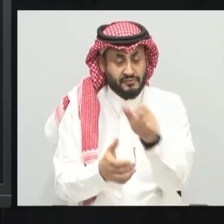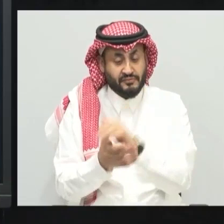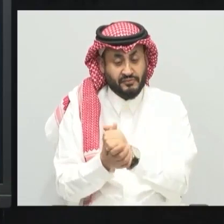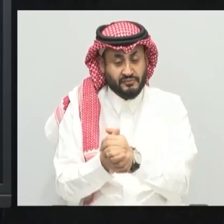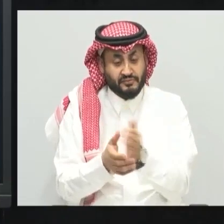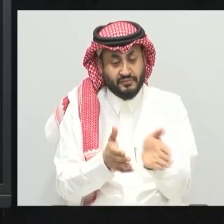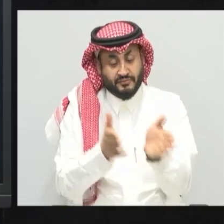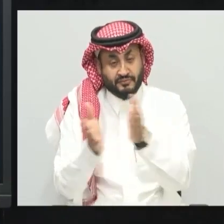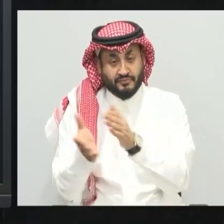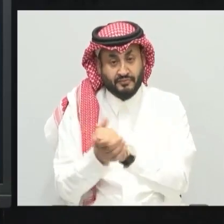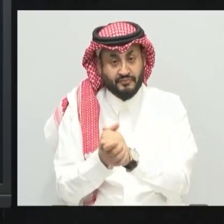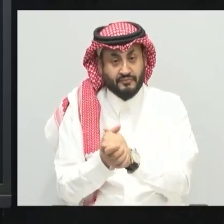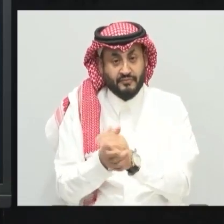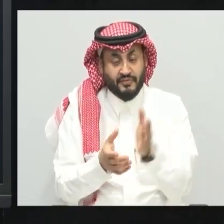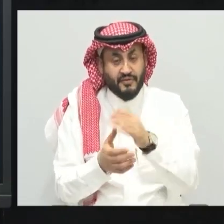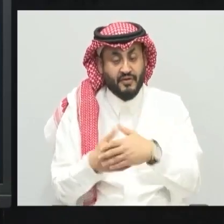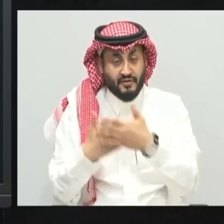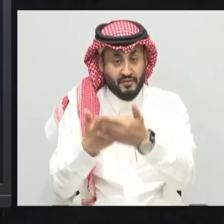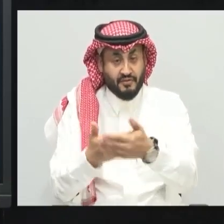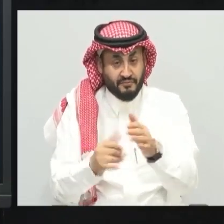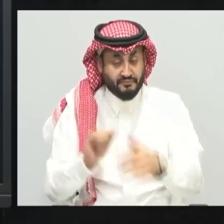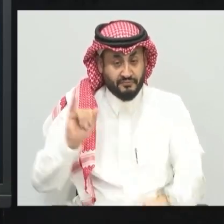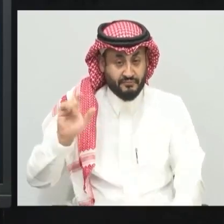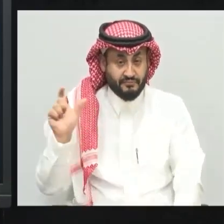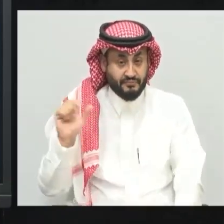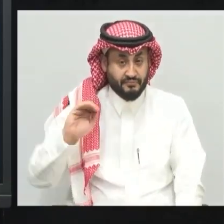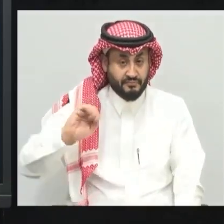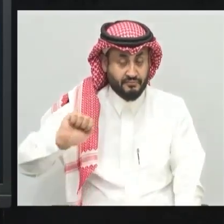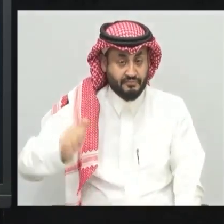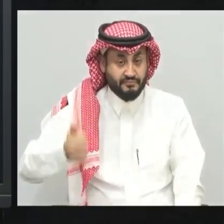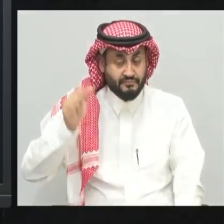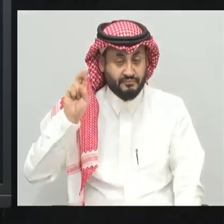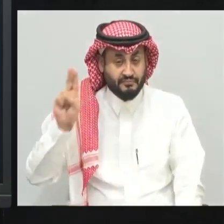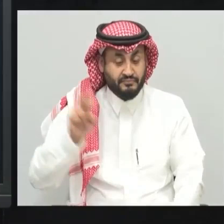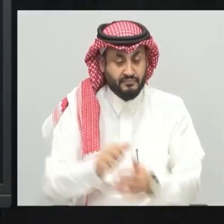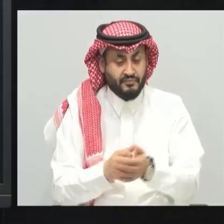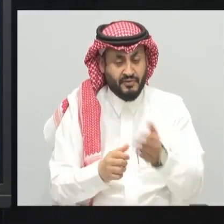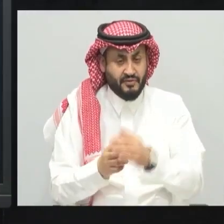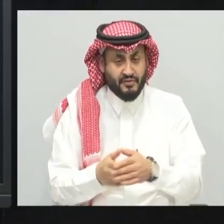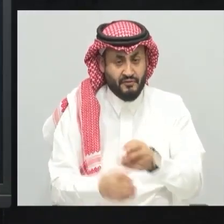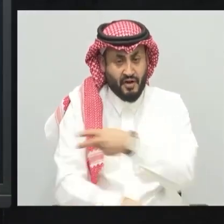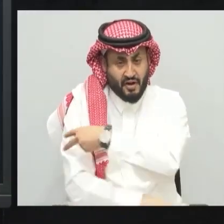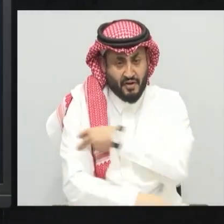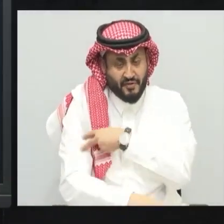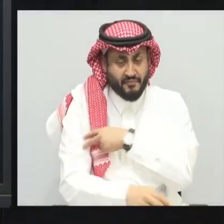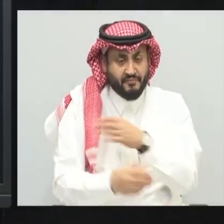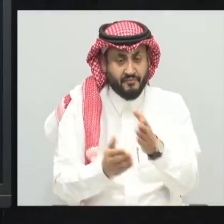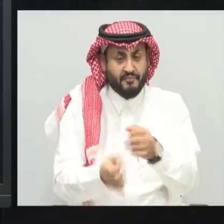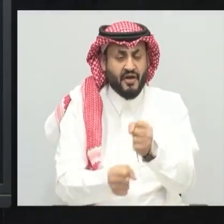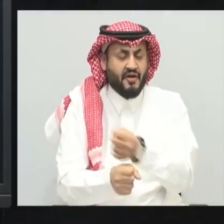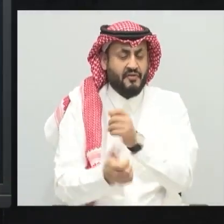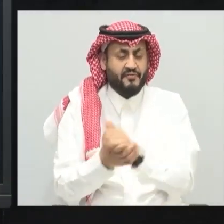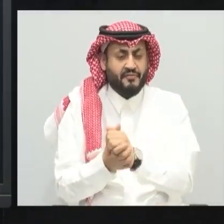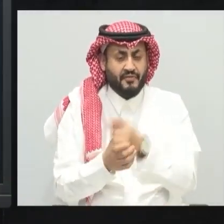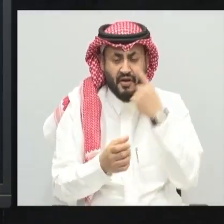وكذلك ايجاد مبادرات ومنصات تساعد على ايجاد موجهين مهنيين او مرشدين مهنيين